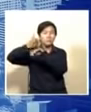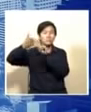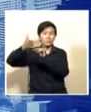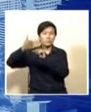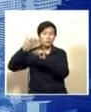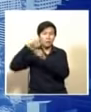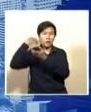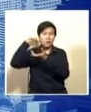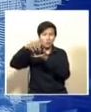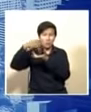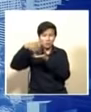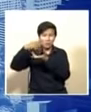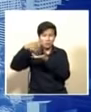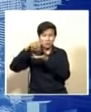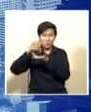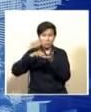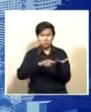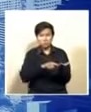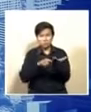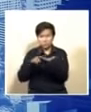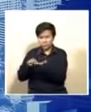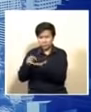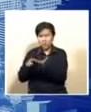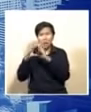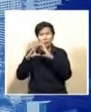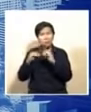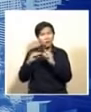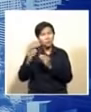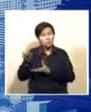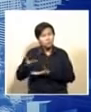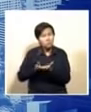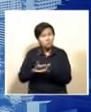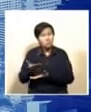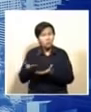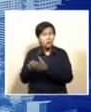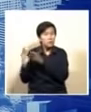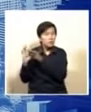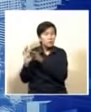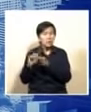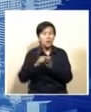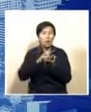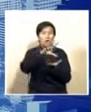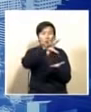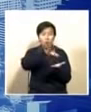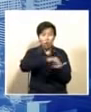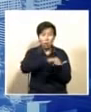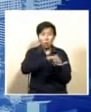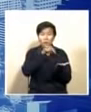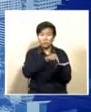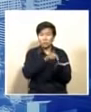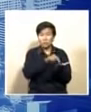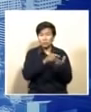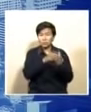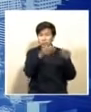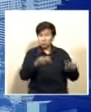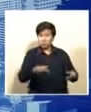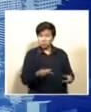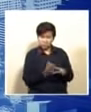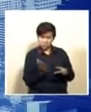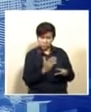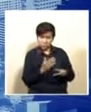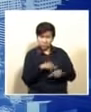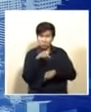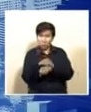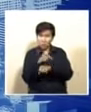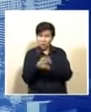วันเสาร์ล่าสุดที่หลังจากที่เรามีพ.ร.ก.นี้นะครับวันเสาร์ที่28นะครับมีการ